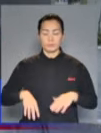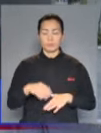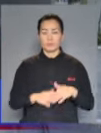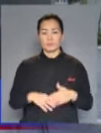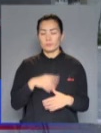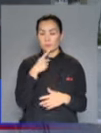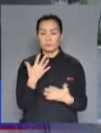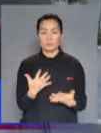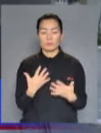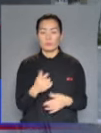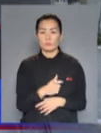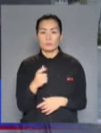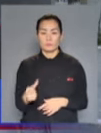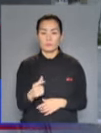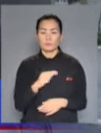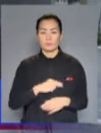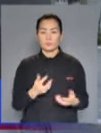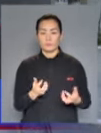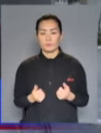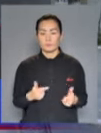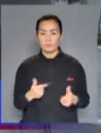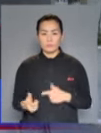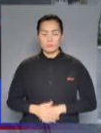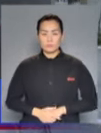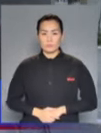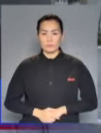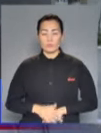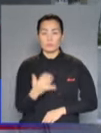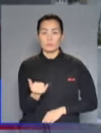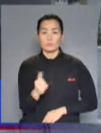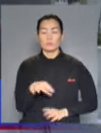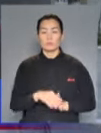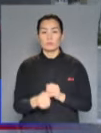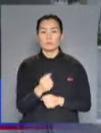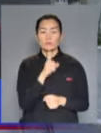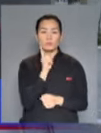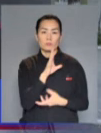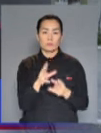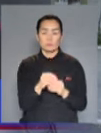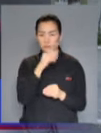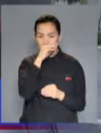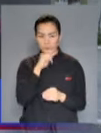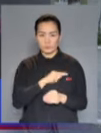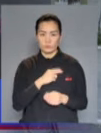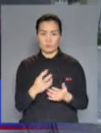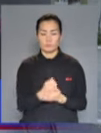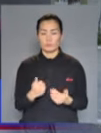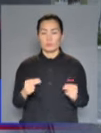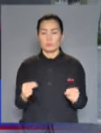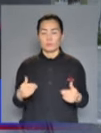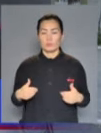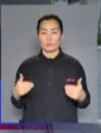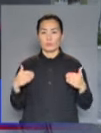салада өзін көргісі келетін азаматтарымызды жұмысқа қабылдауға дайынбыз. Ал бүгін қатарға қосылған жас әріптестерімізге қызметтеріне